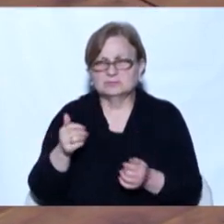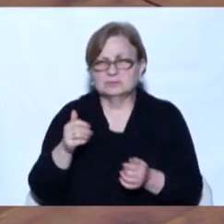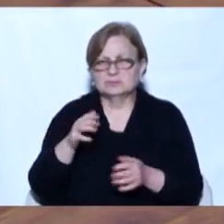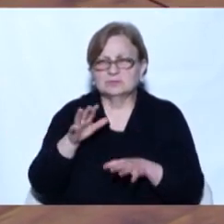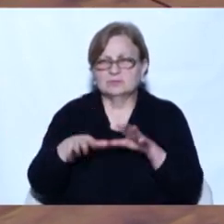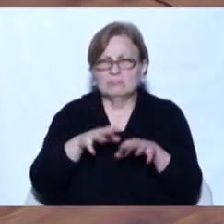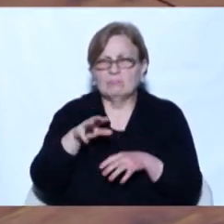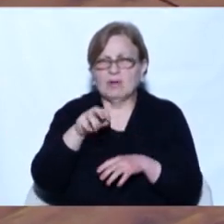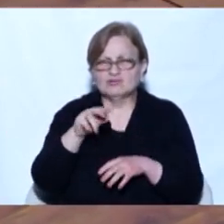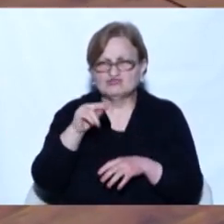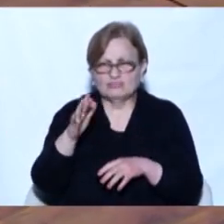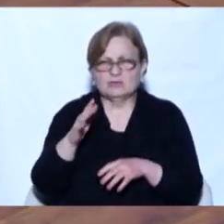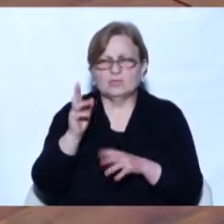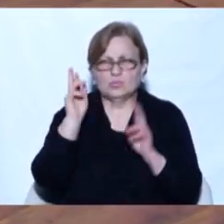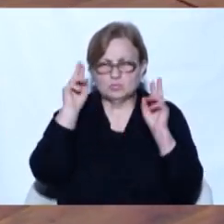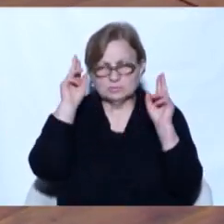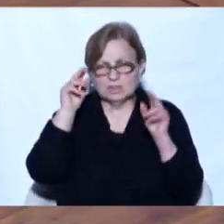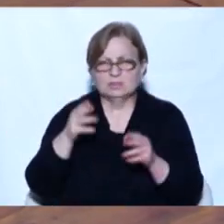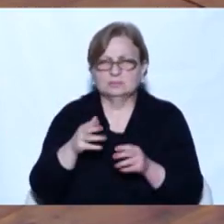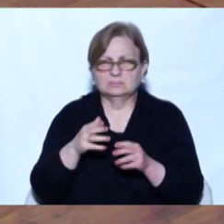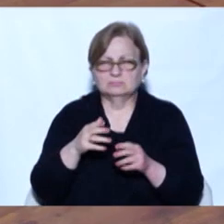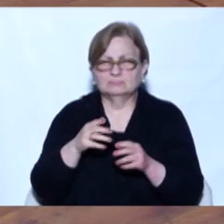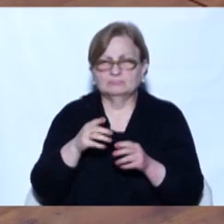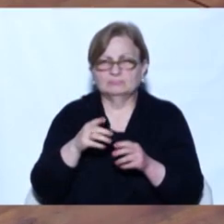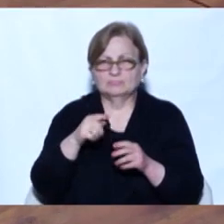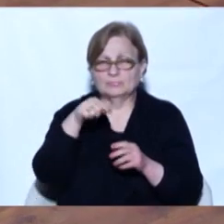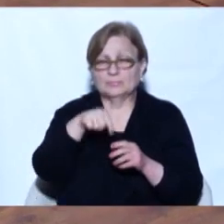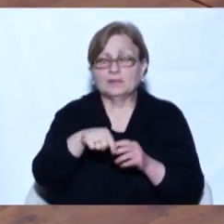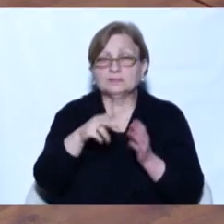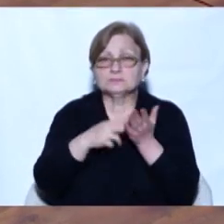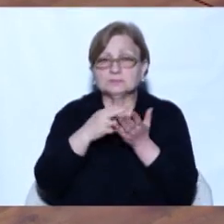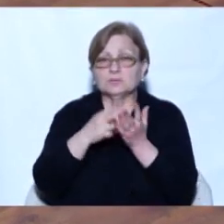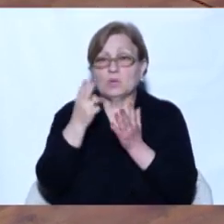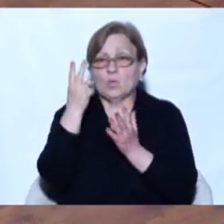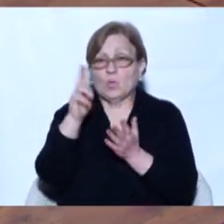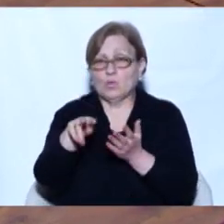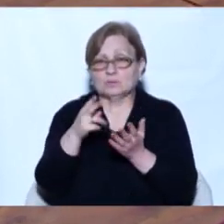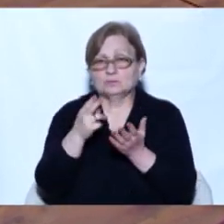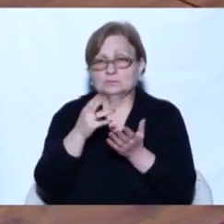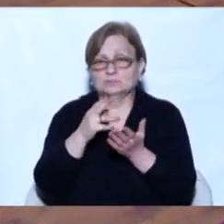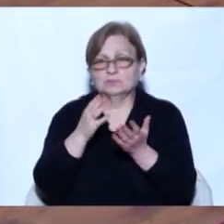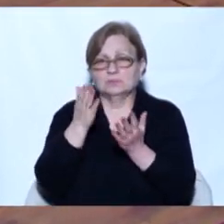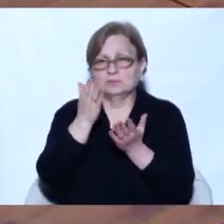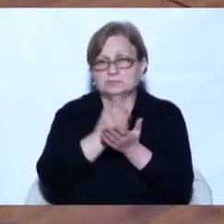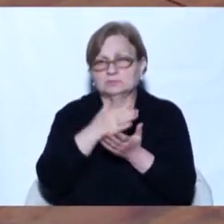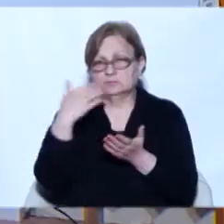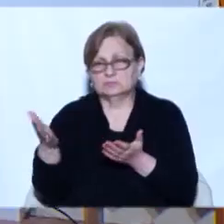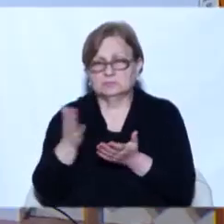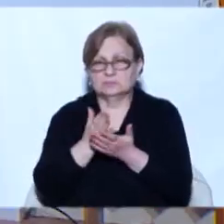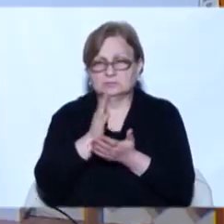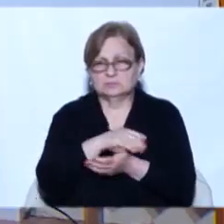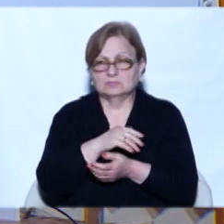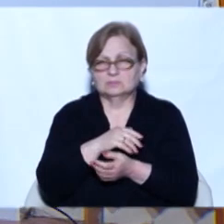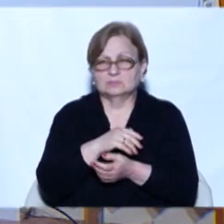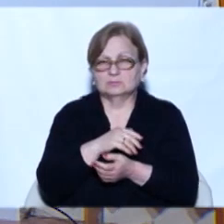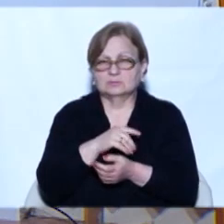მაჩვები, კურდღლები და ასე შემდგომ. წიგნი ორ ნაწილად იყოფა. პირველ ნაწილში მოვლენები ვითარდება